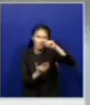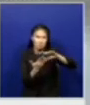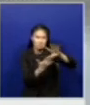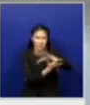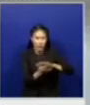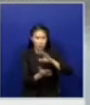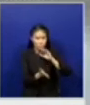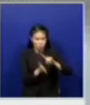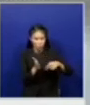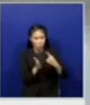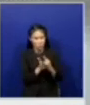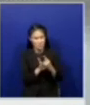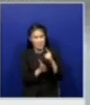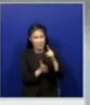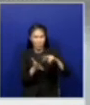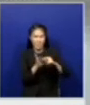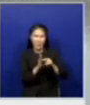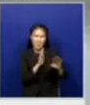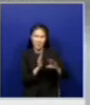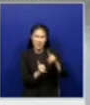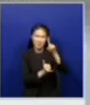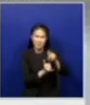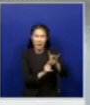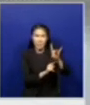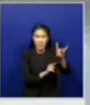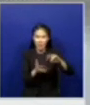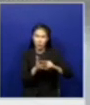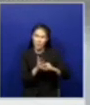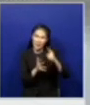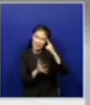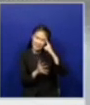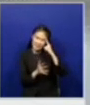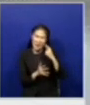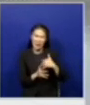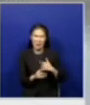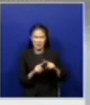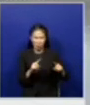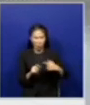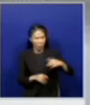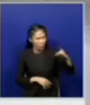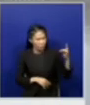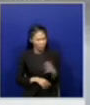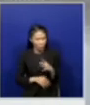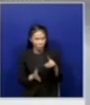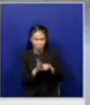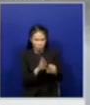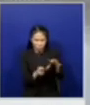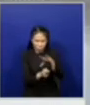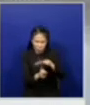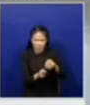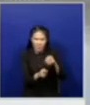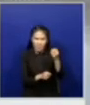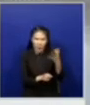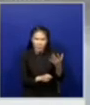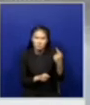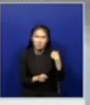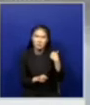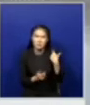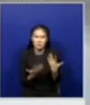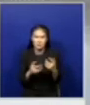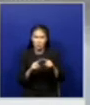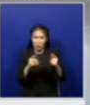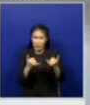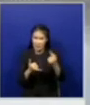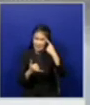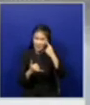คนตายเงียบตายผ่อนส่งร้ายแรงกว่าโควิดซิอีกหากสภาพการยัง